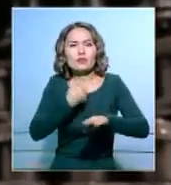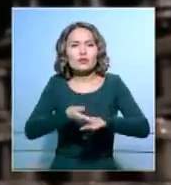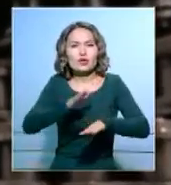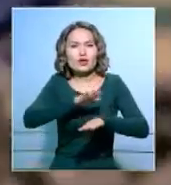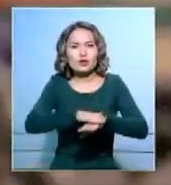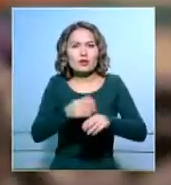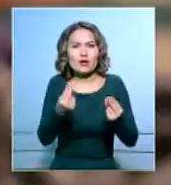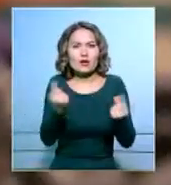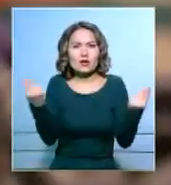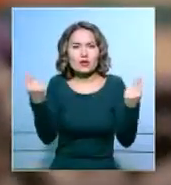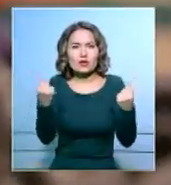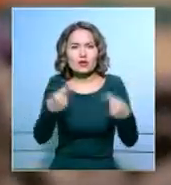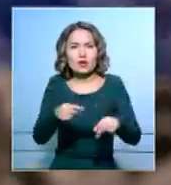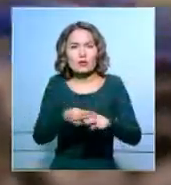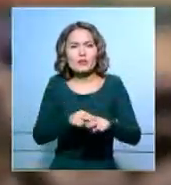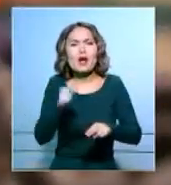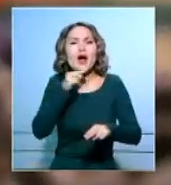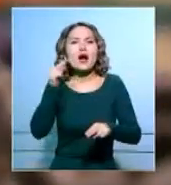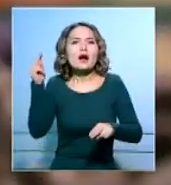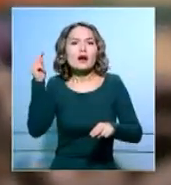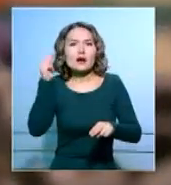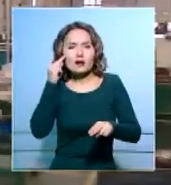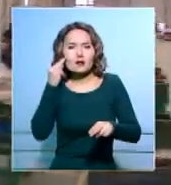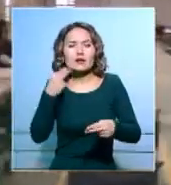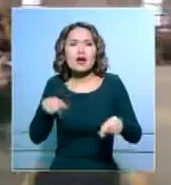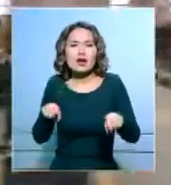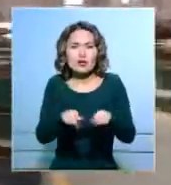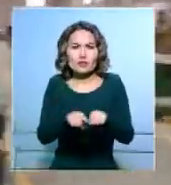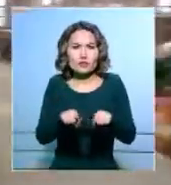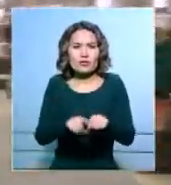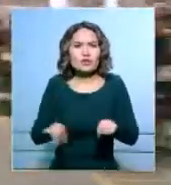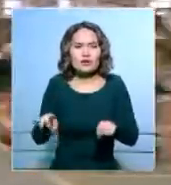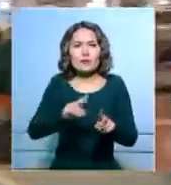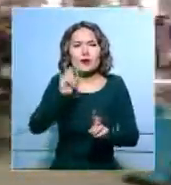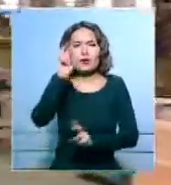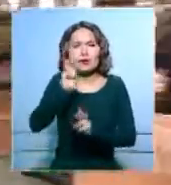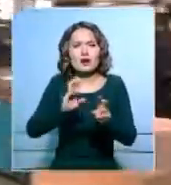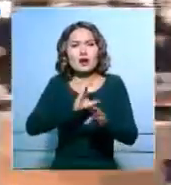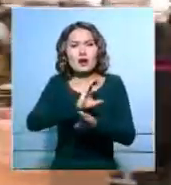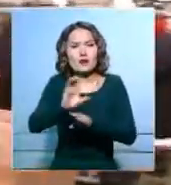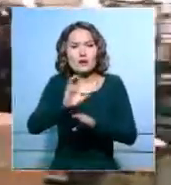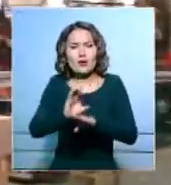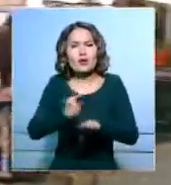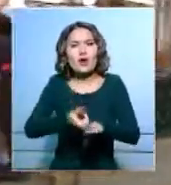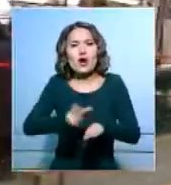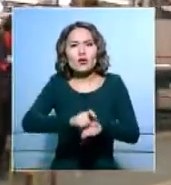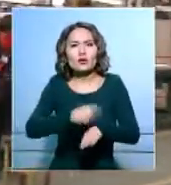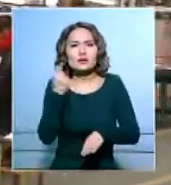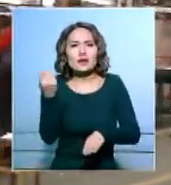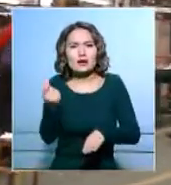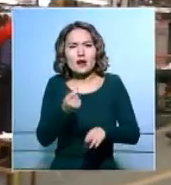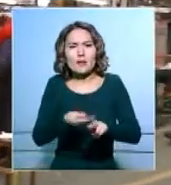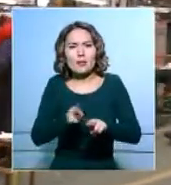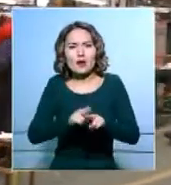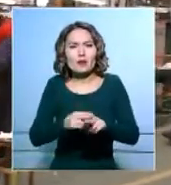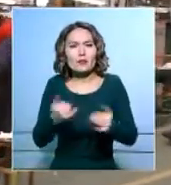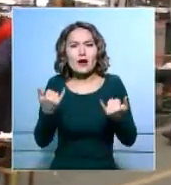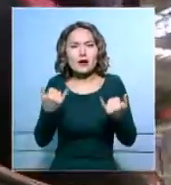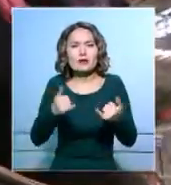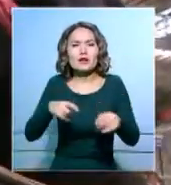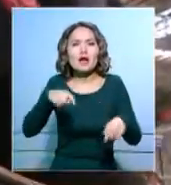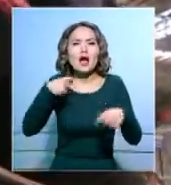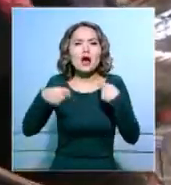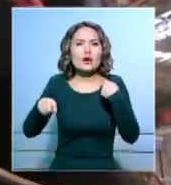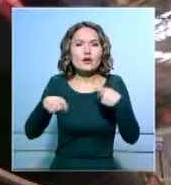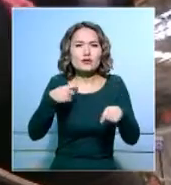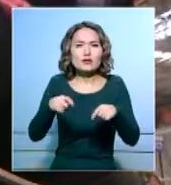Өндіріс көлемінің кемуі туралы жаңалық Қытай биржаларында да кері әсерін тигізді. Бүгін Шанхай мен Гонконг қор нарығындағы сауда